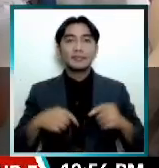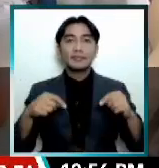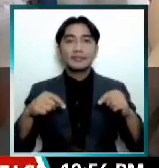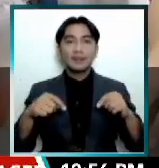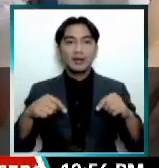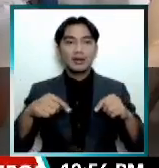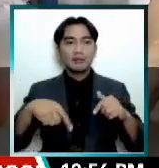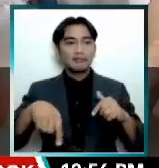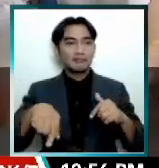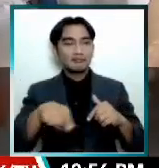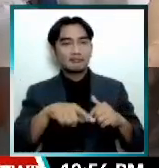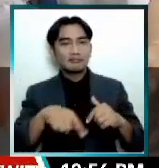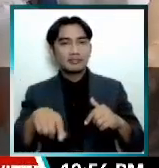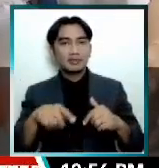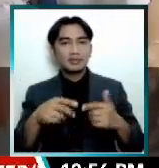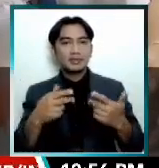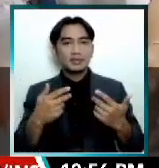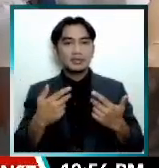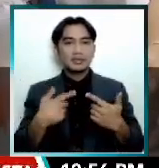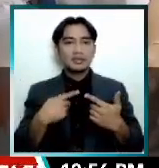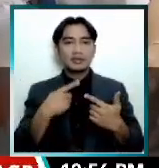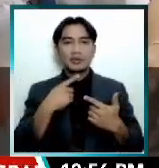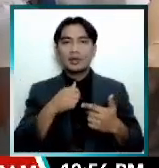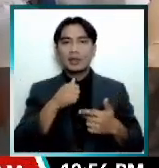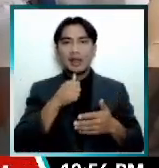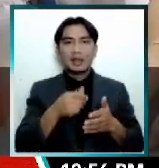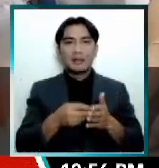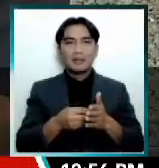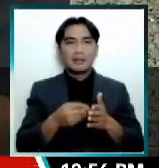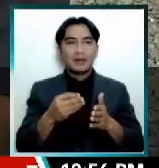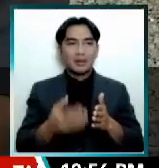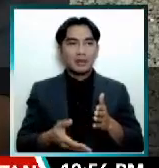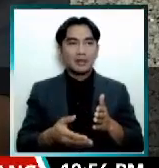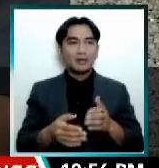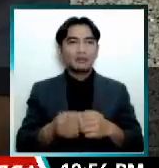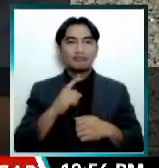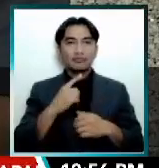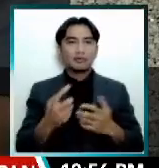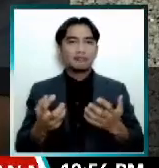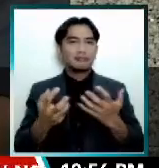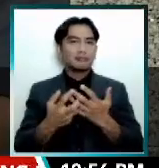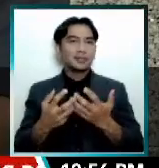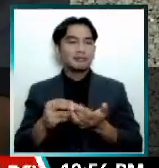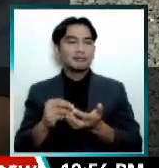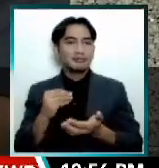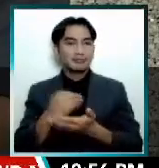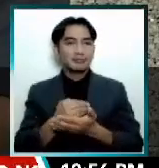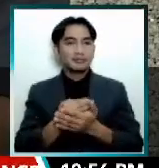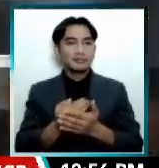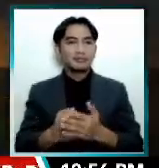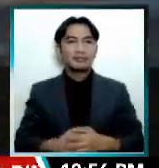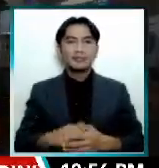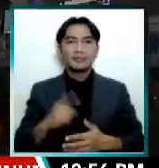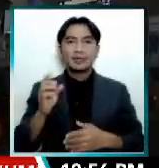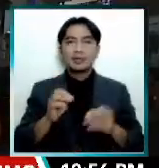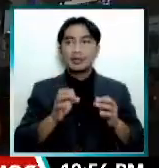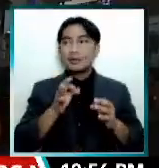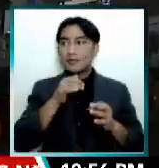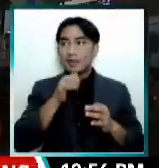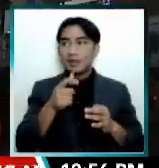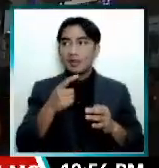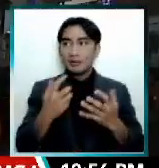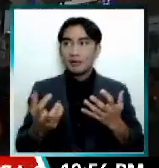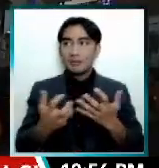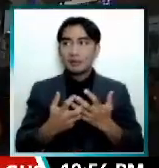the pricey na side, tapos quality pa. Kung hindi pet friendly, malamang wala kami dito. Kung